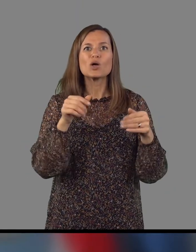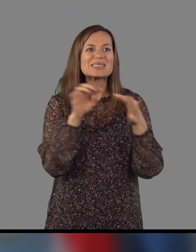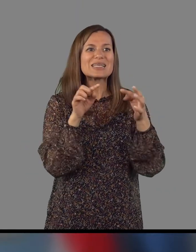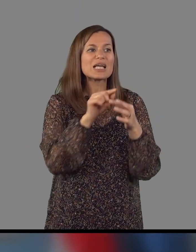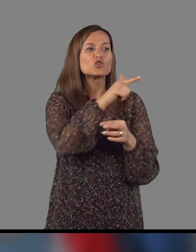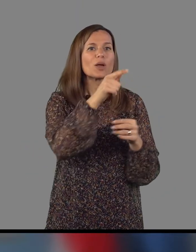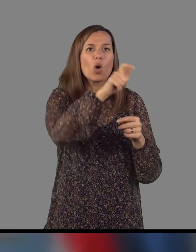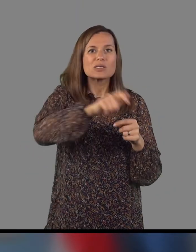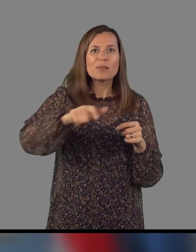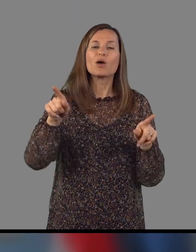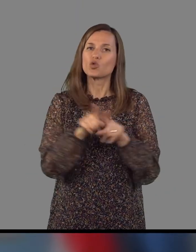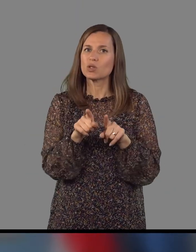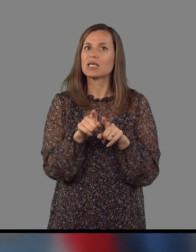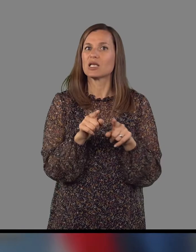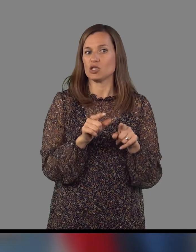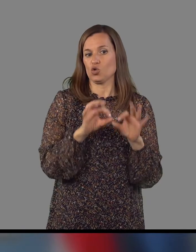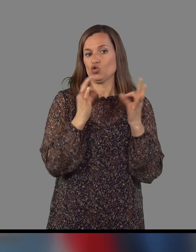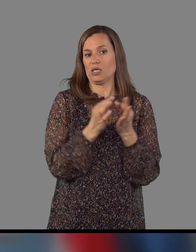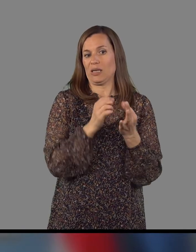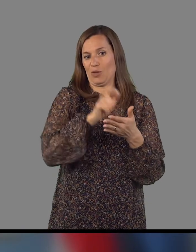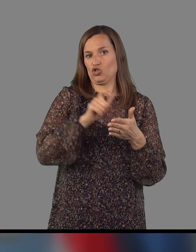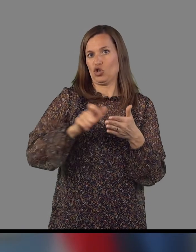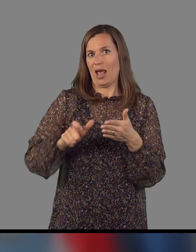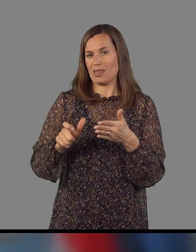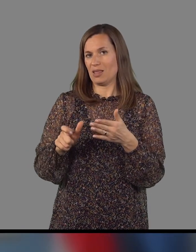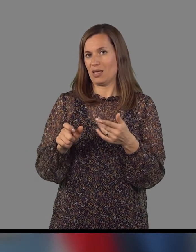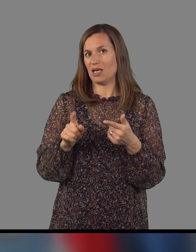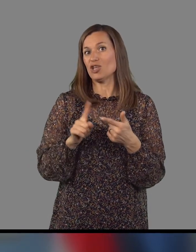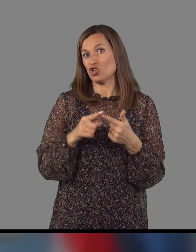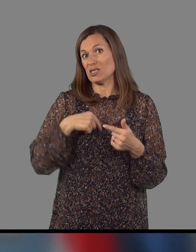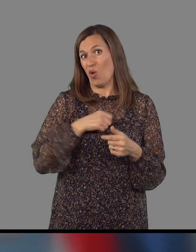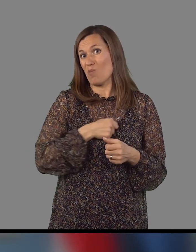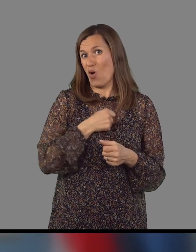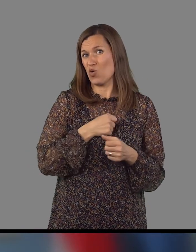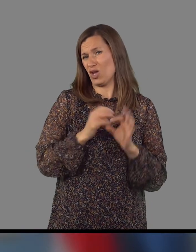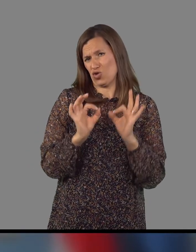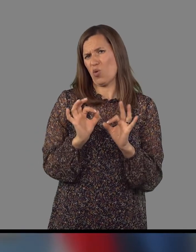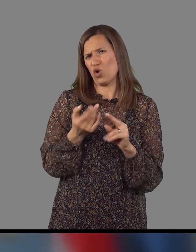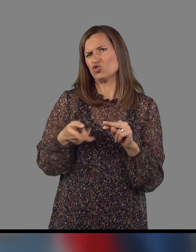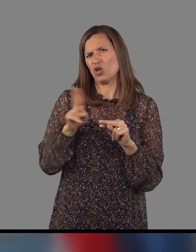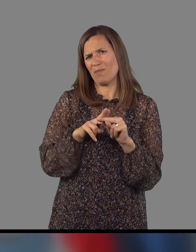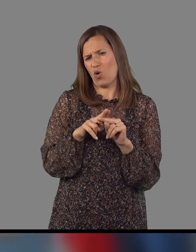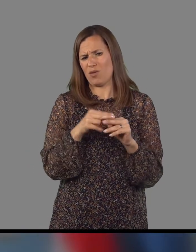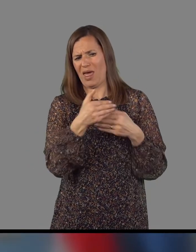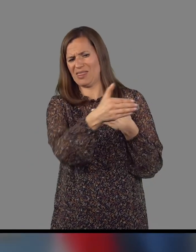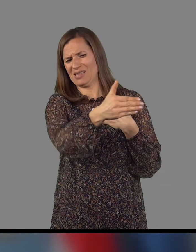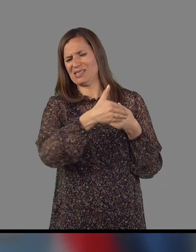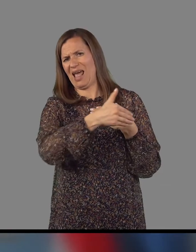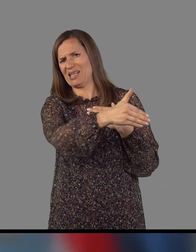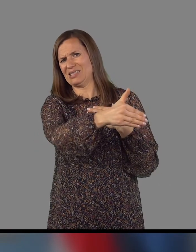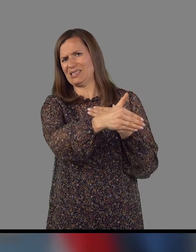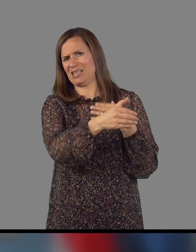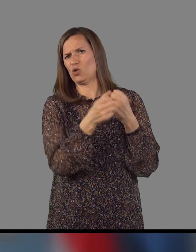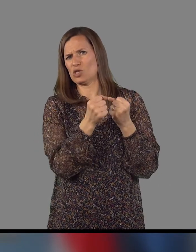z družinskimi člani, če je potrebno, oziroma zdaj, če smo bolni, seveda je fajn, da smo čim bolj nekako na